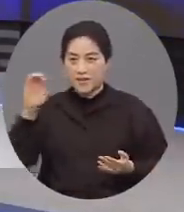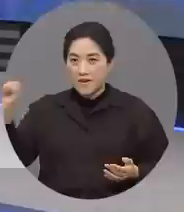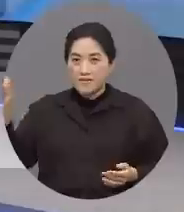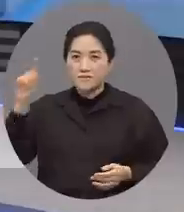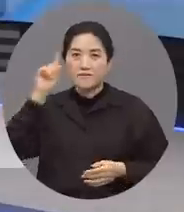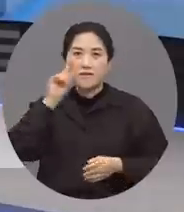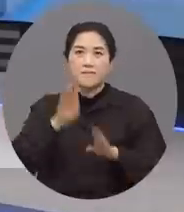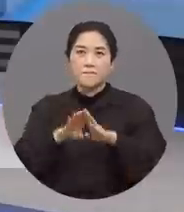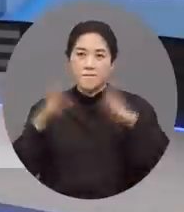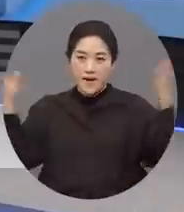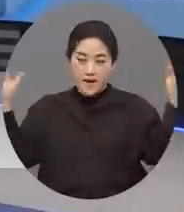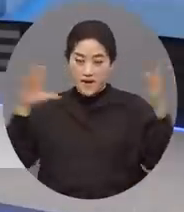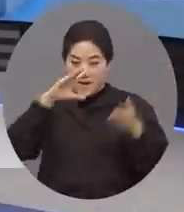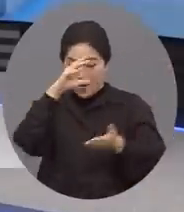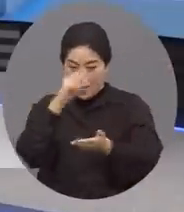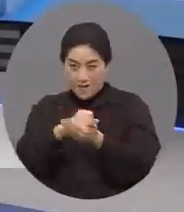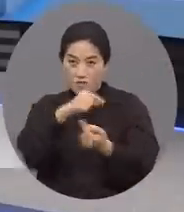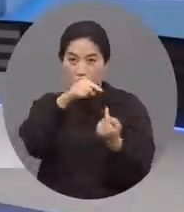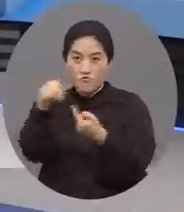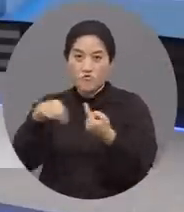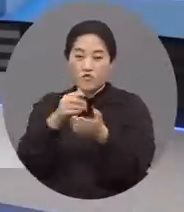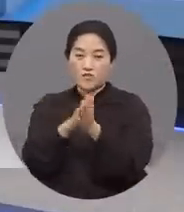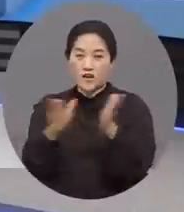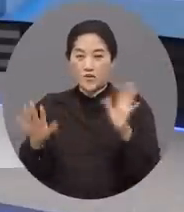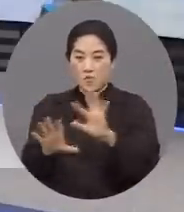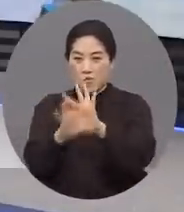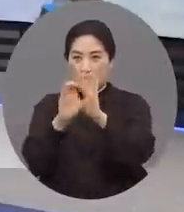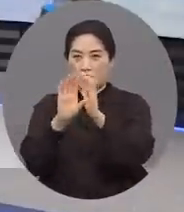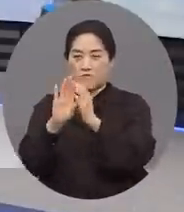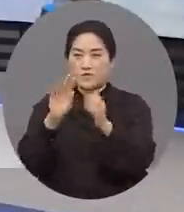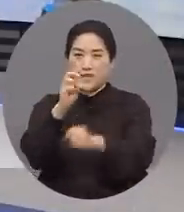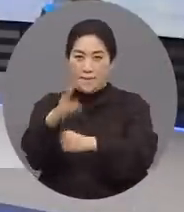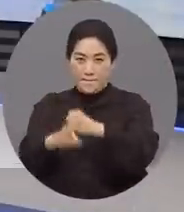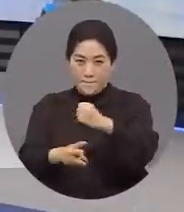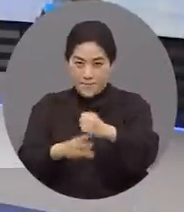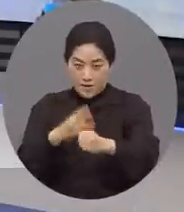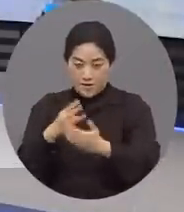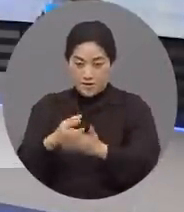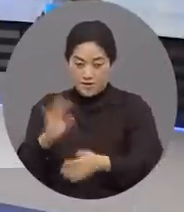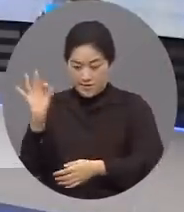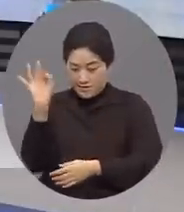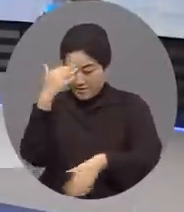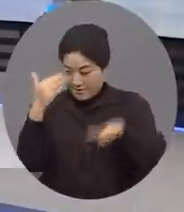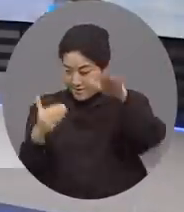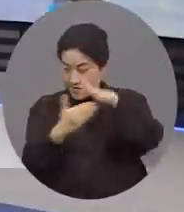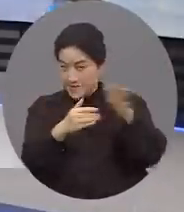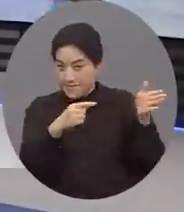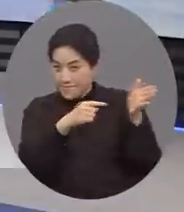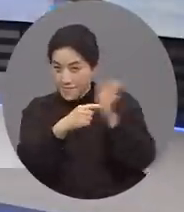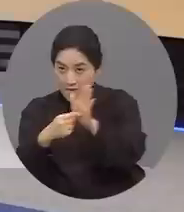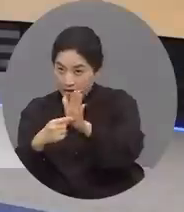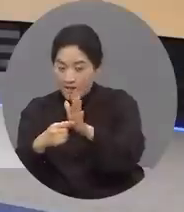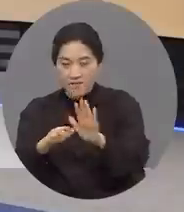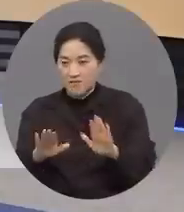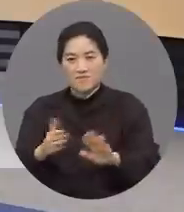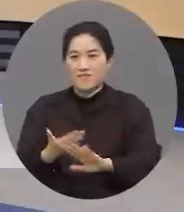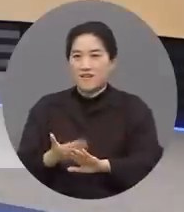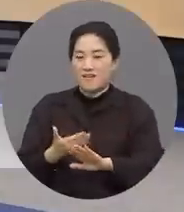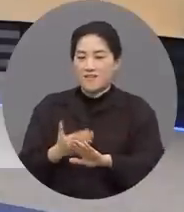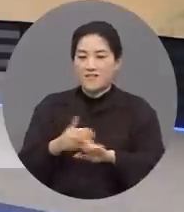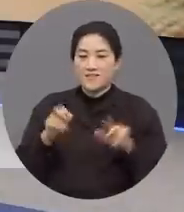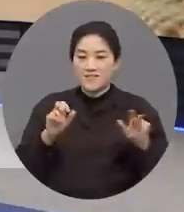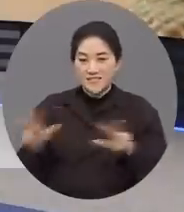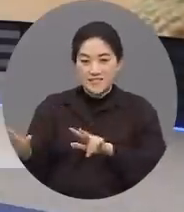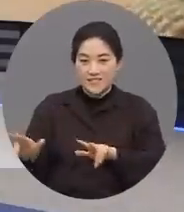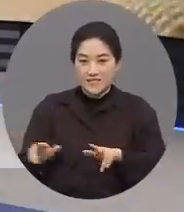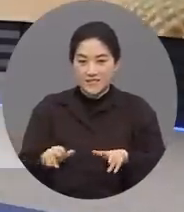건 코로나 이후 3년 만인데요. 최첨단 미래 기술을 선보이는 데 집중했던 예년과 달리 많은 참가 기업들이 당장